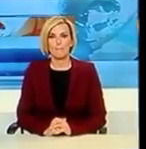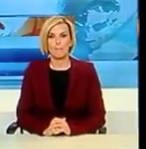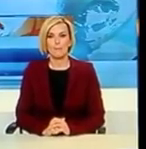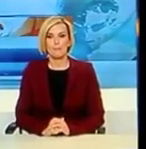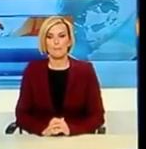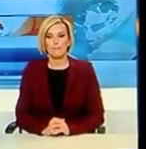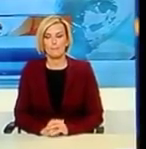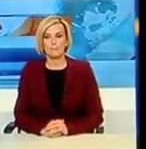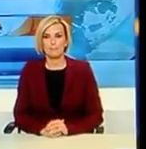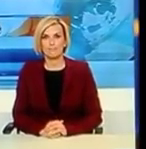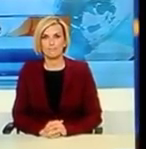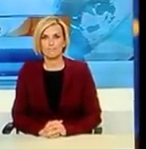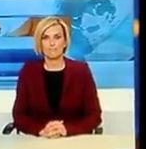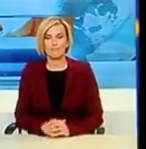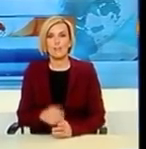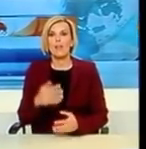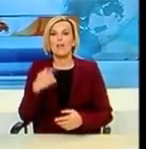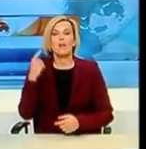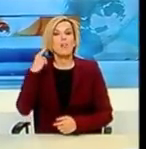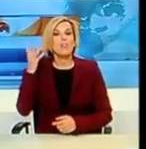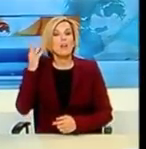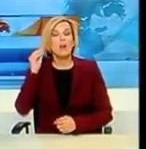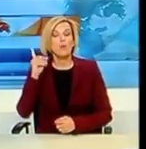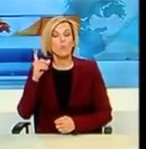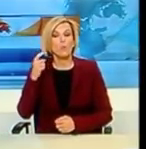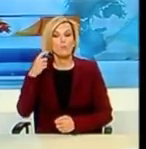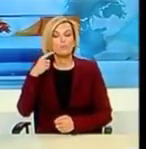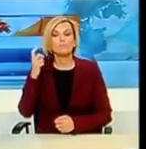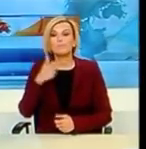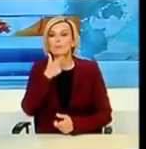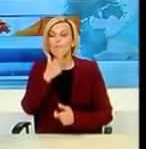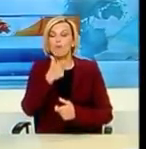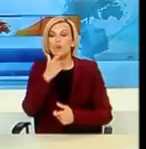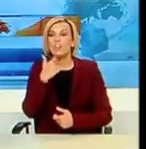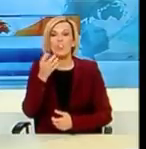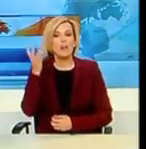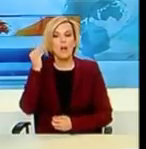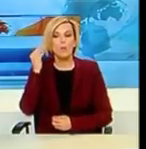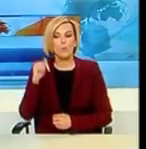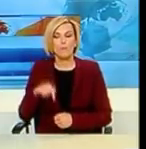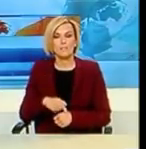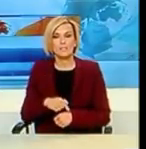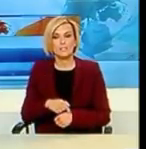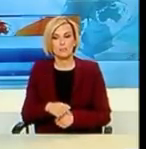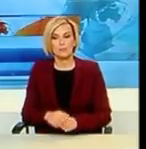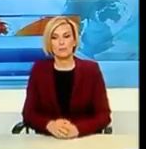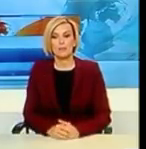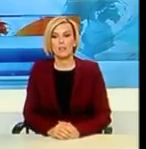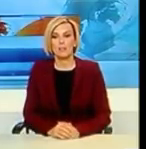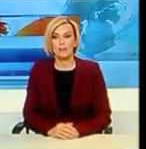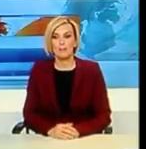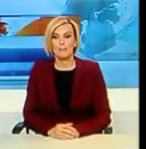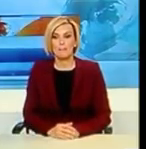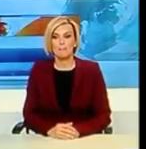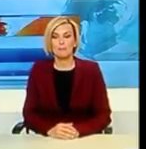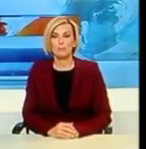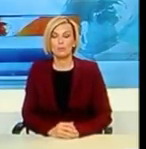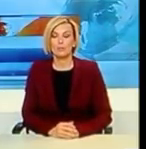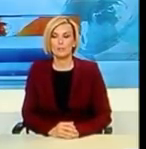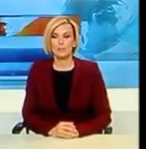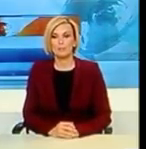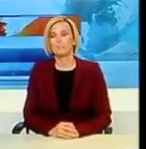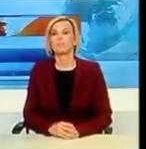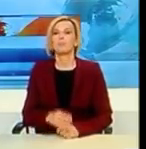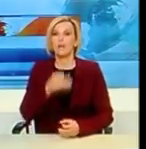μας, αλλά και για να σας στείλω και πάλι μήνυμα ενότητας, πειθαρχίας και υπευθυνότητας. Θα το επαναλάβω όσο πιο